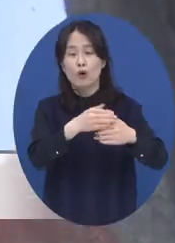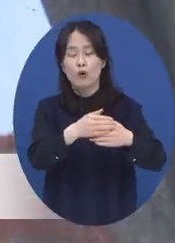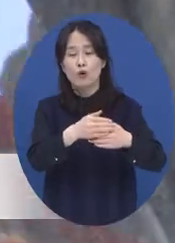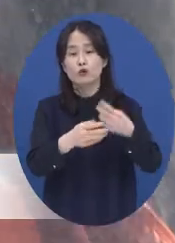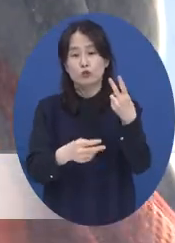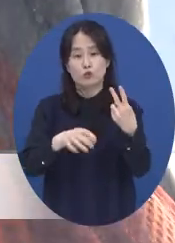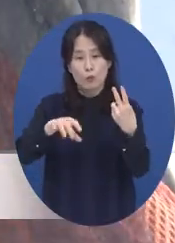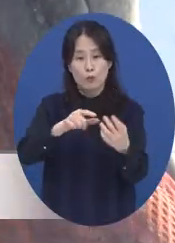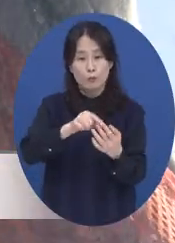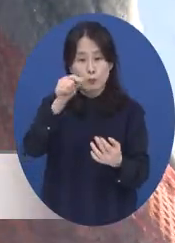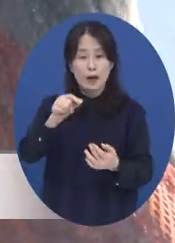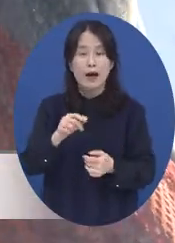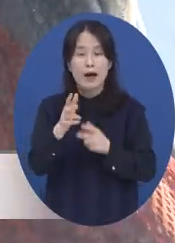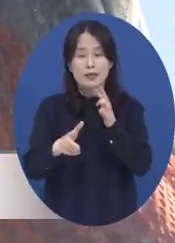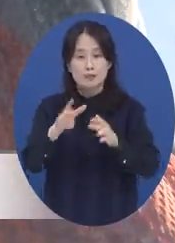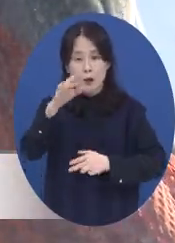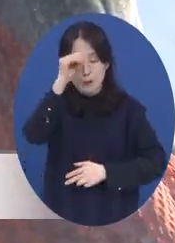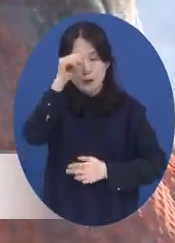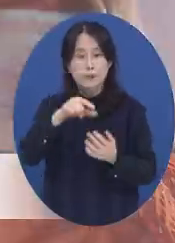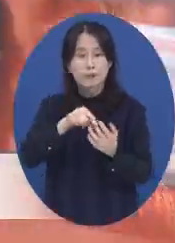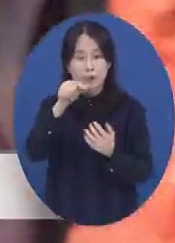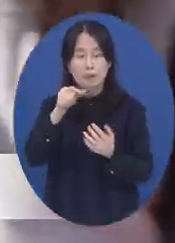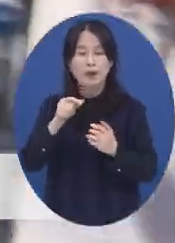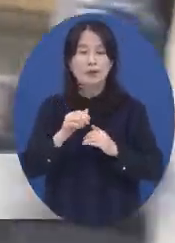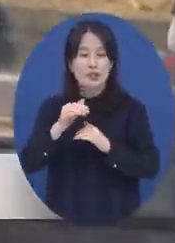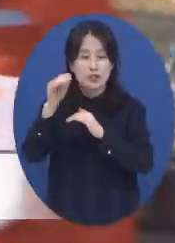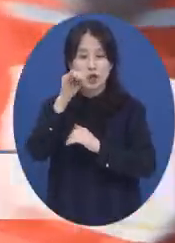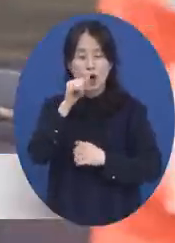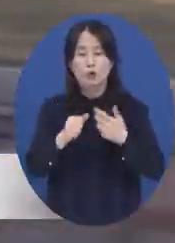통해 투명 인공구조물 두곳 이상을 시범 사업